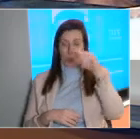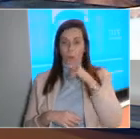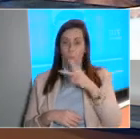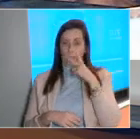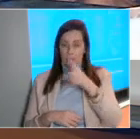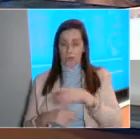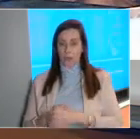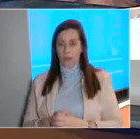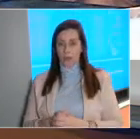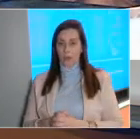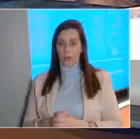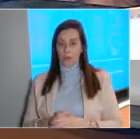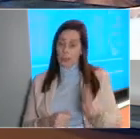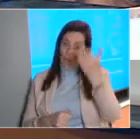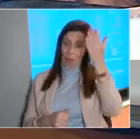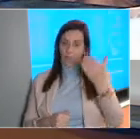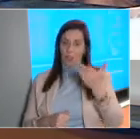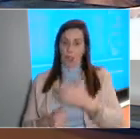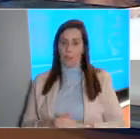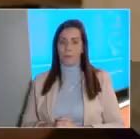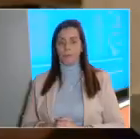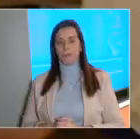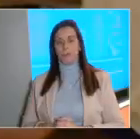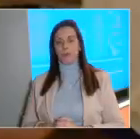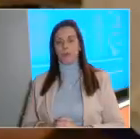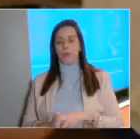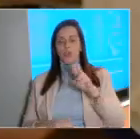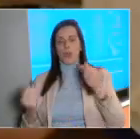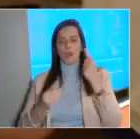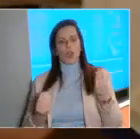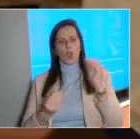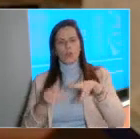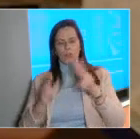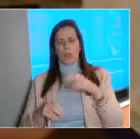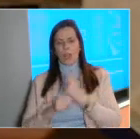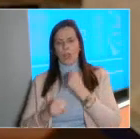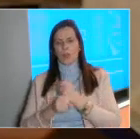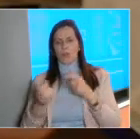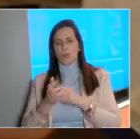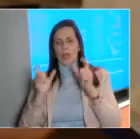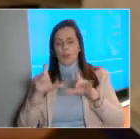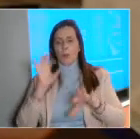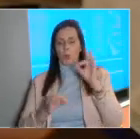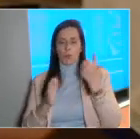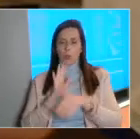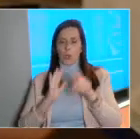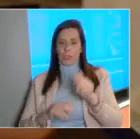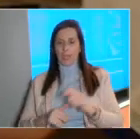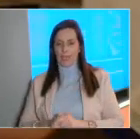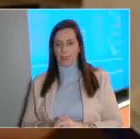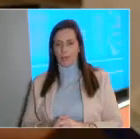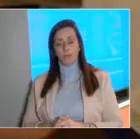את הסין כזה. של? יאללה, בבקשה. יש דבר אחד נוסף שאפשר לעשות כדי למנוע בחירות מיותרות